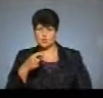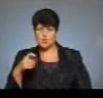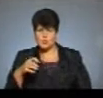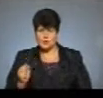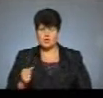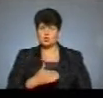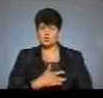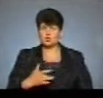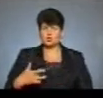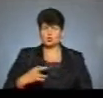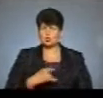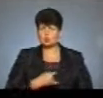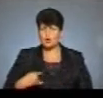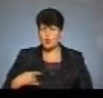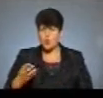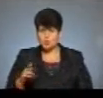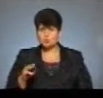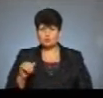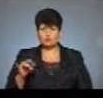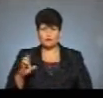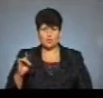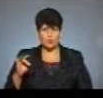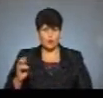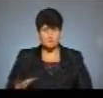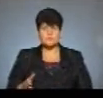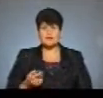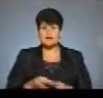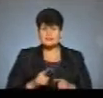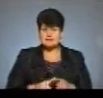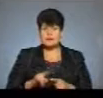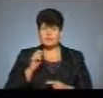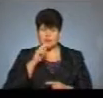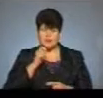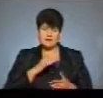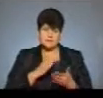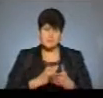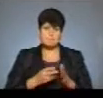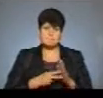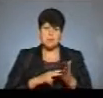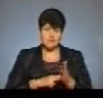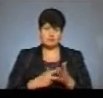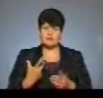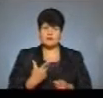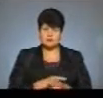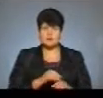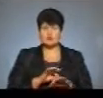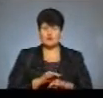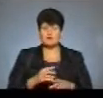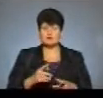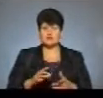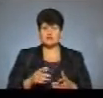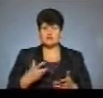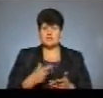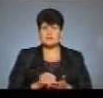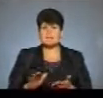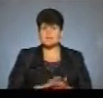туберкульозу. Це 10 основних інфекцій, від якого в Україні є планова вакцинація, і ми ці щеплення проводимо безкоштовно.